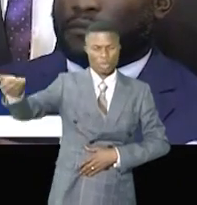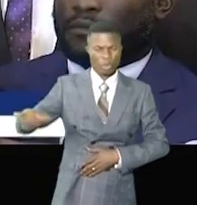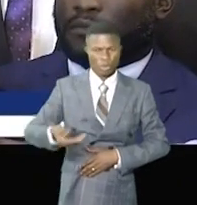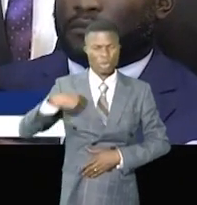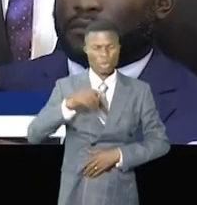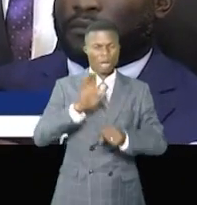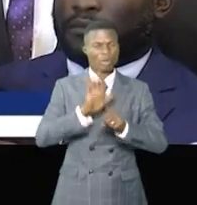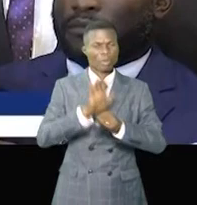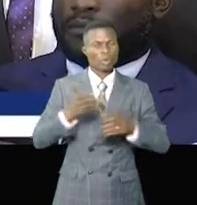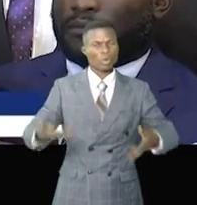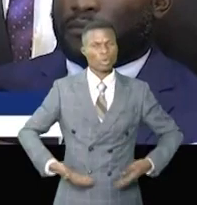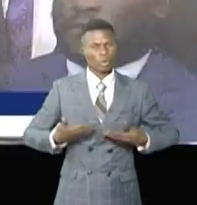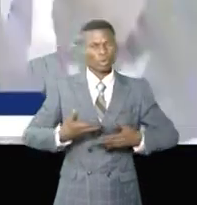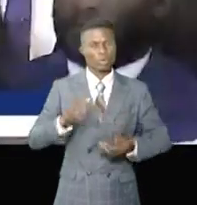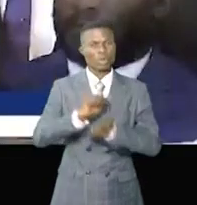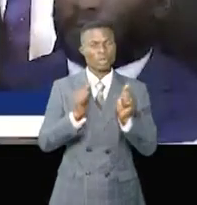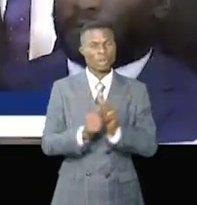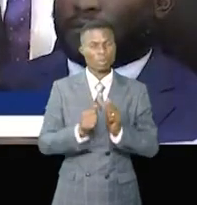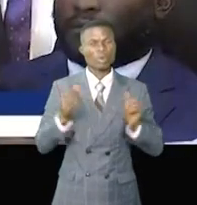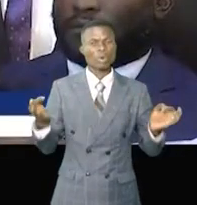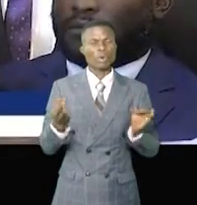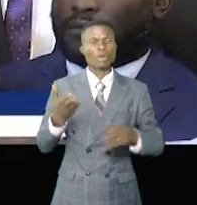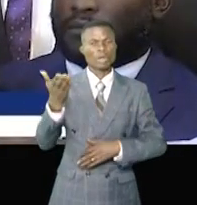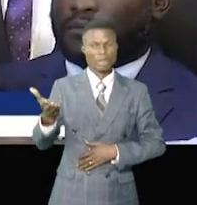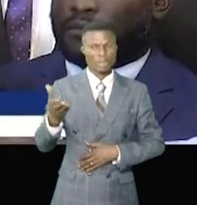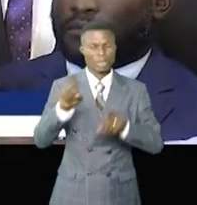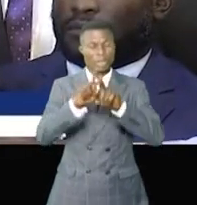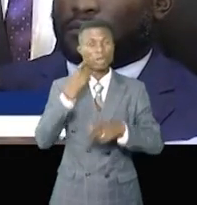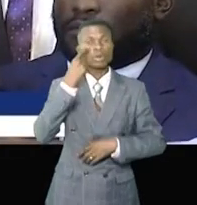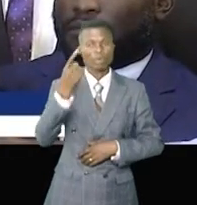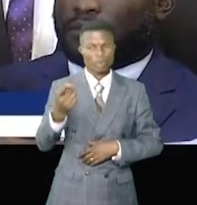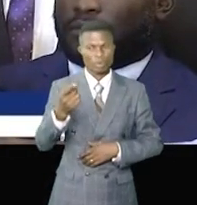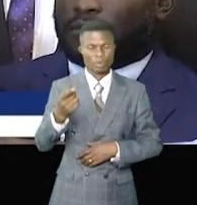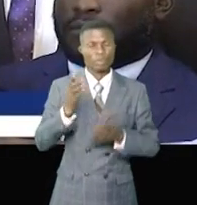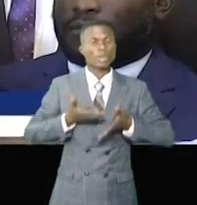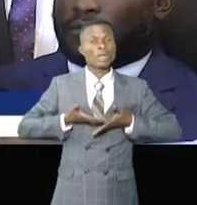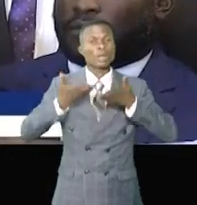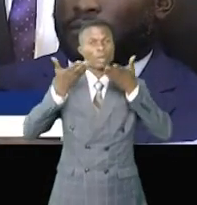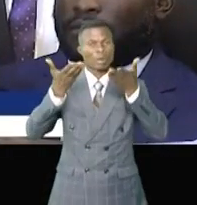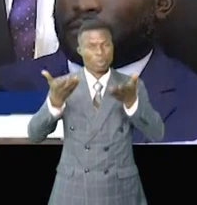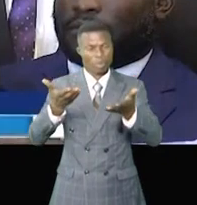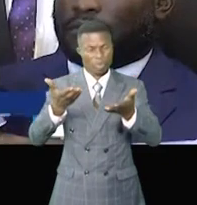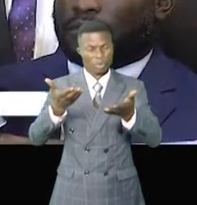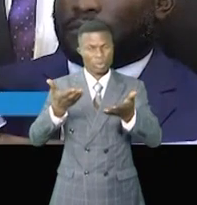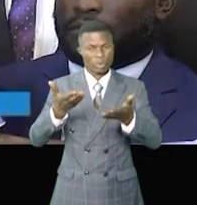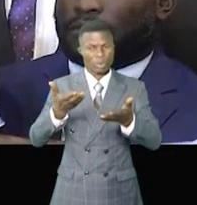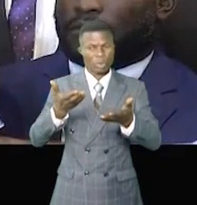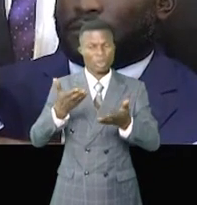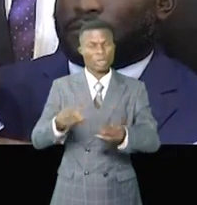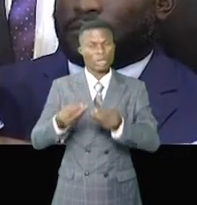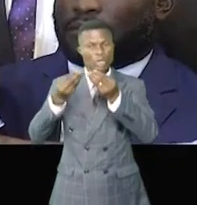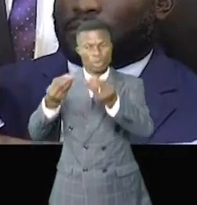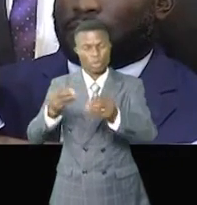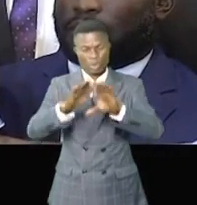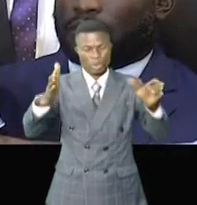joie cet événement et aussi voir quelles sont les propositions qui devraient être déposées